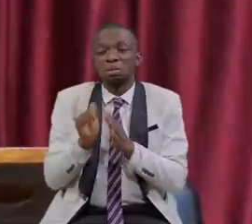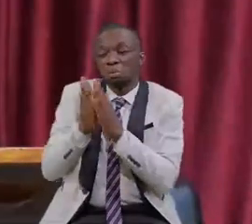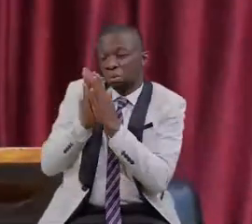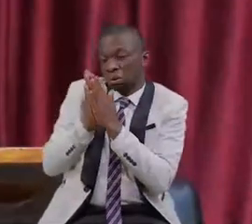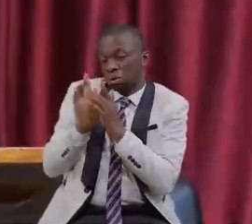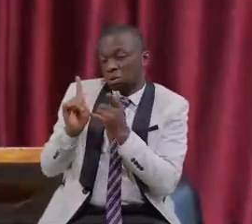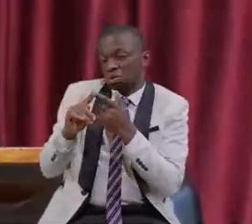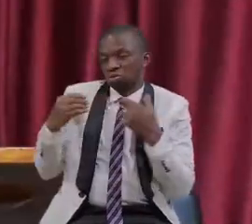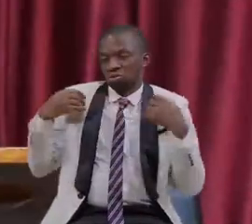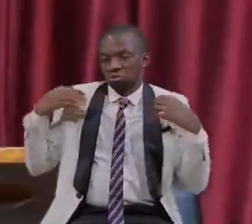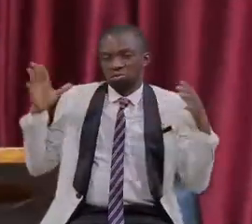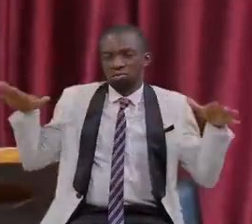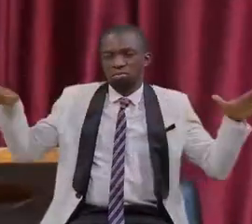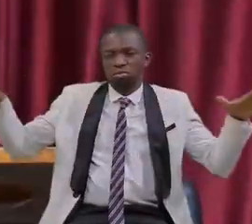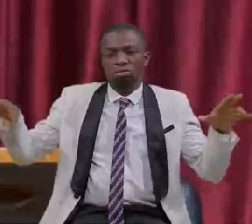Jésus a dit non.